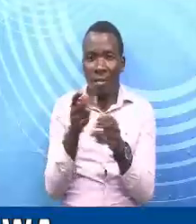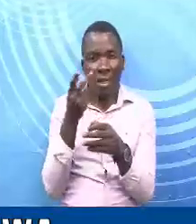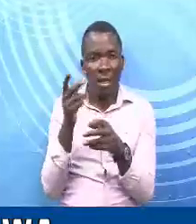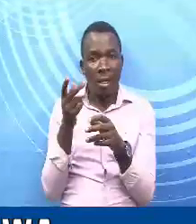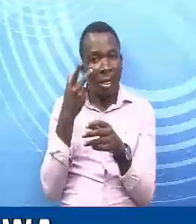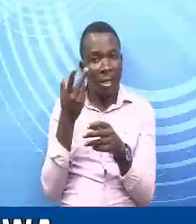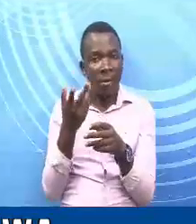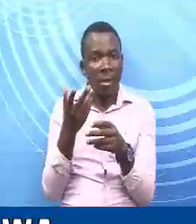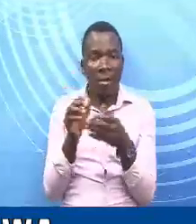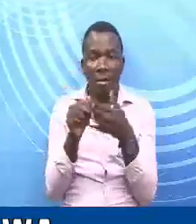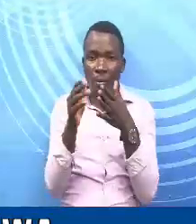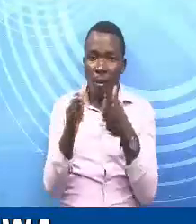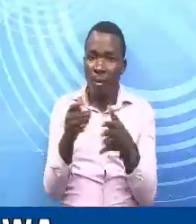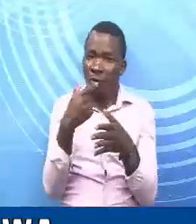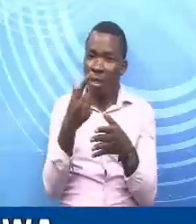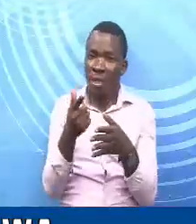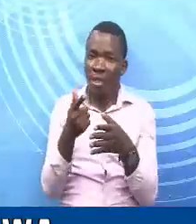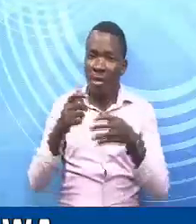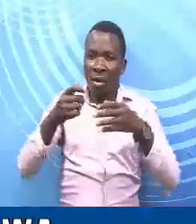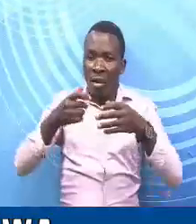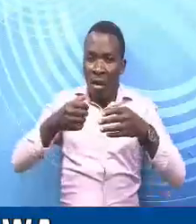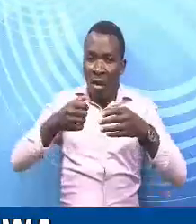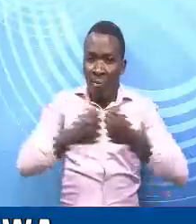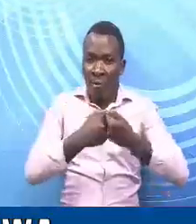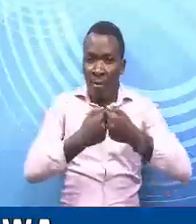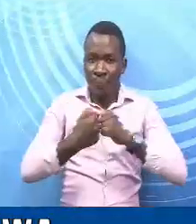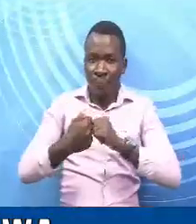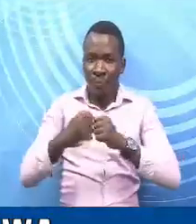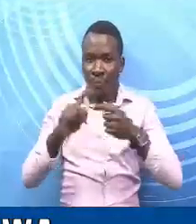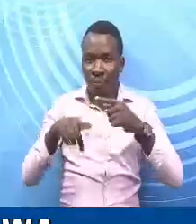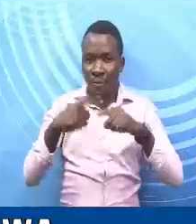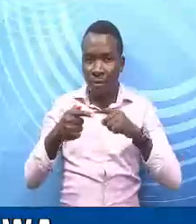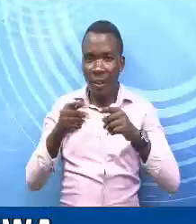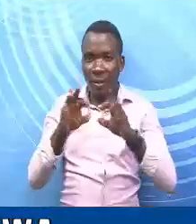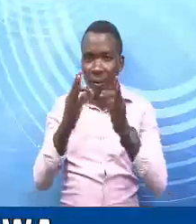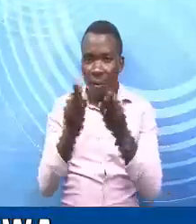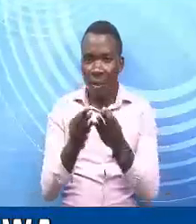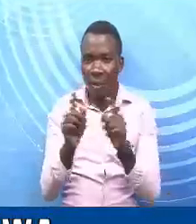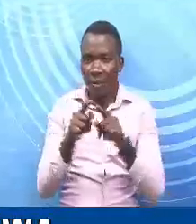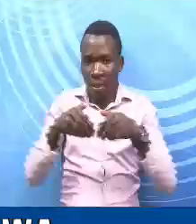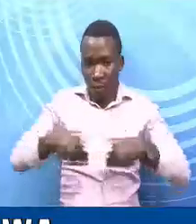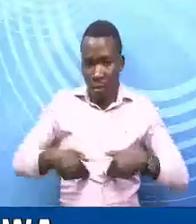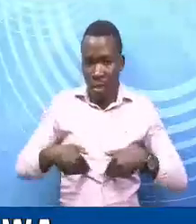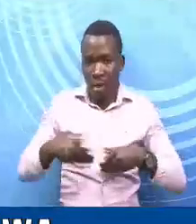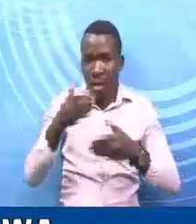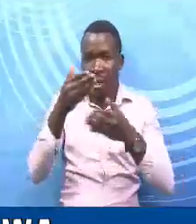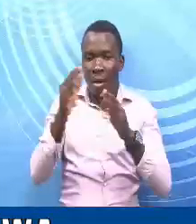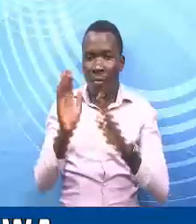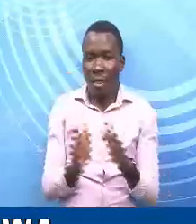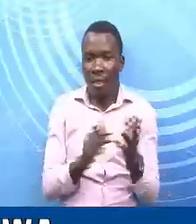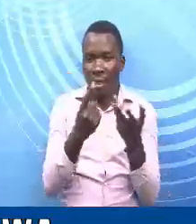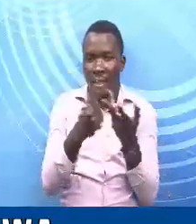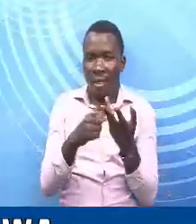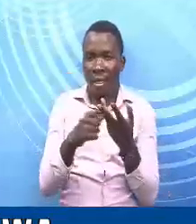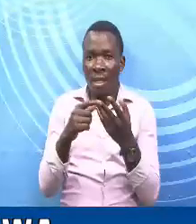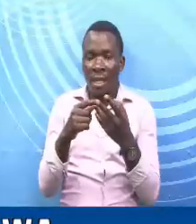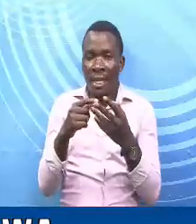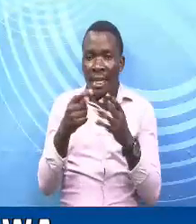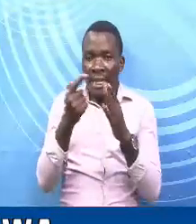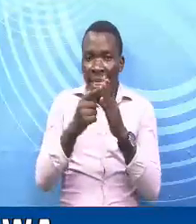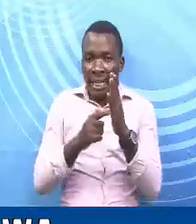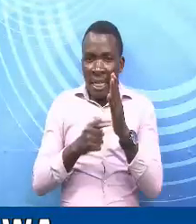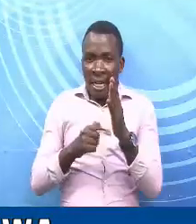ko hakiri urugamba rwo gukomeza ubukangurambaga mu miryango ndetse no mu rubyiruko rwitegura kubaka ingo kugira ngo ihame ry'uburinganire n'ubwuzuzanye hagati y'abagabo n'abagore ryumvikane